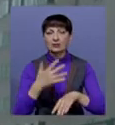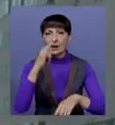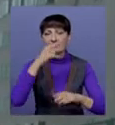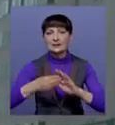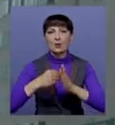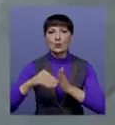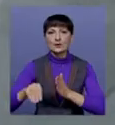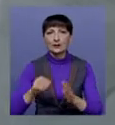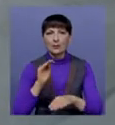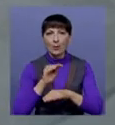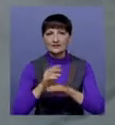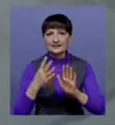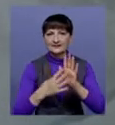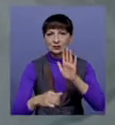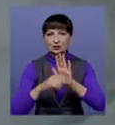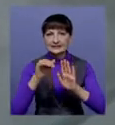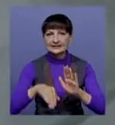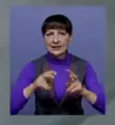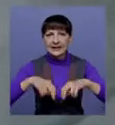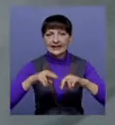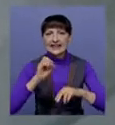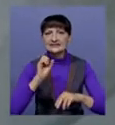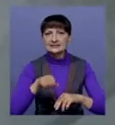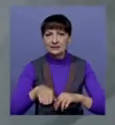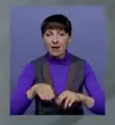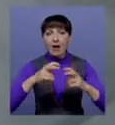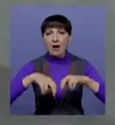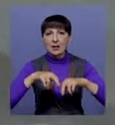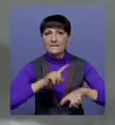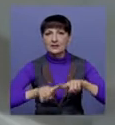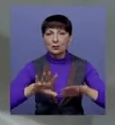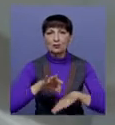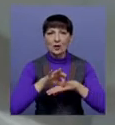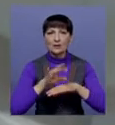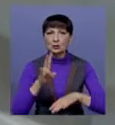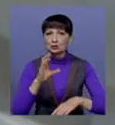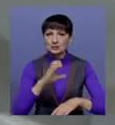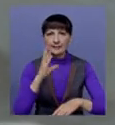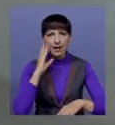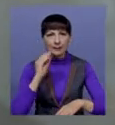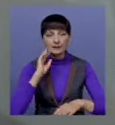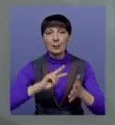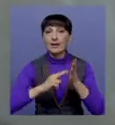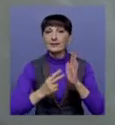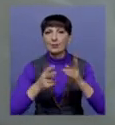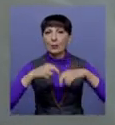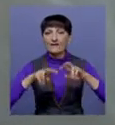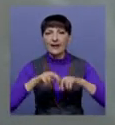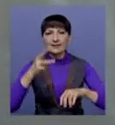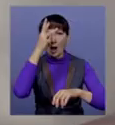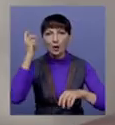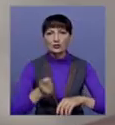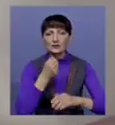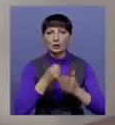закупил дополнительно 96 тысяч тестов. Экспресс-анализы будут проводить в Нур-Султане и Алматы. Планируется проверять на коронавирус